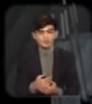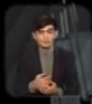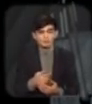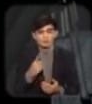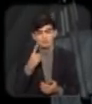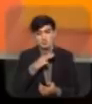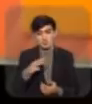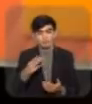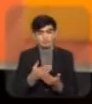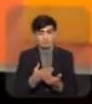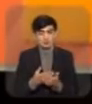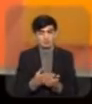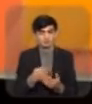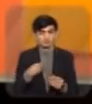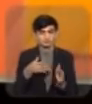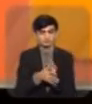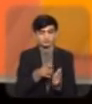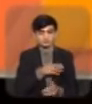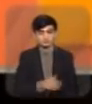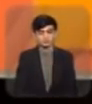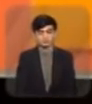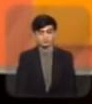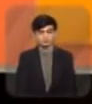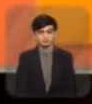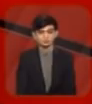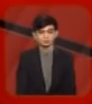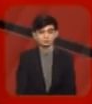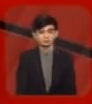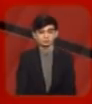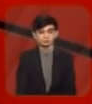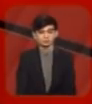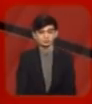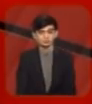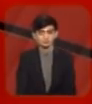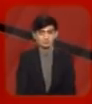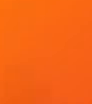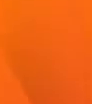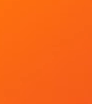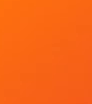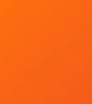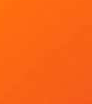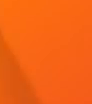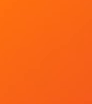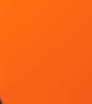1 миллионнан асып кетті. 1 миллионнан? Ерғанат Көпжасар, Думан Сүлейменов, Информ бюро, Алматы.